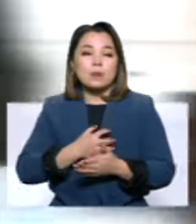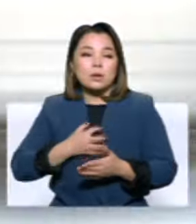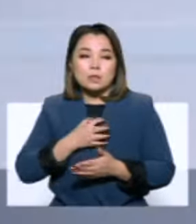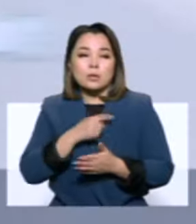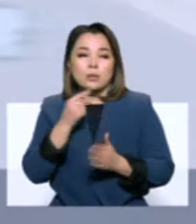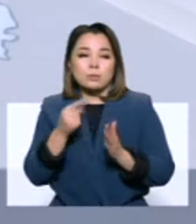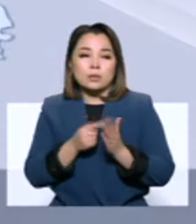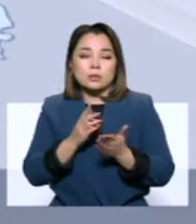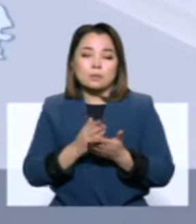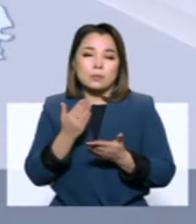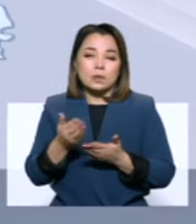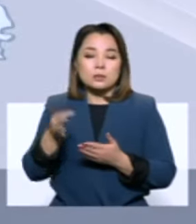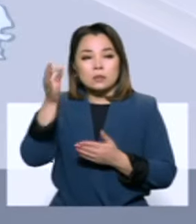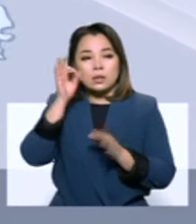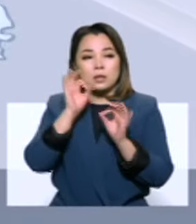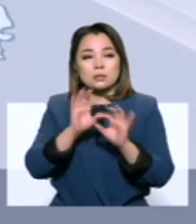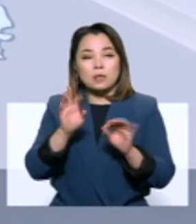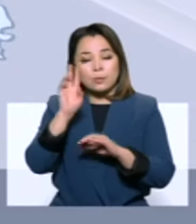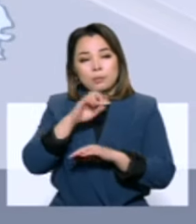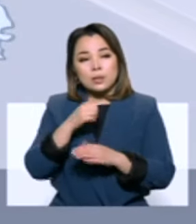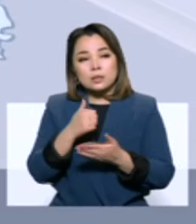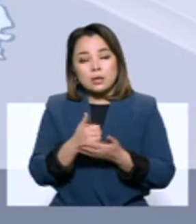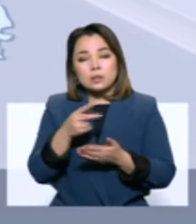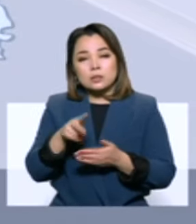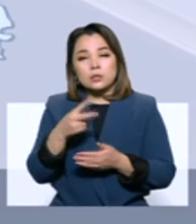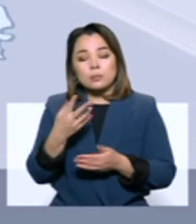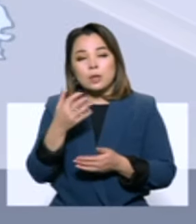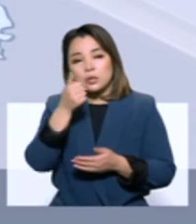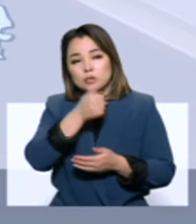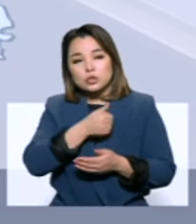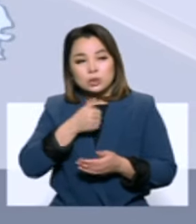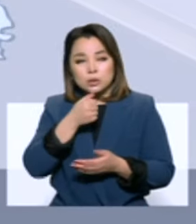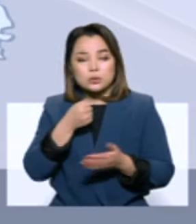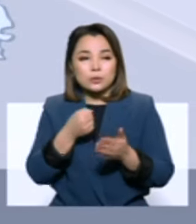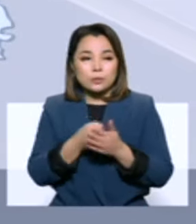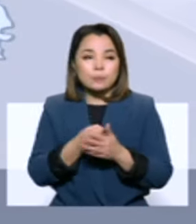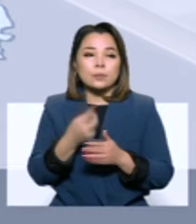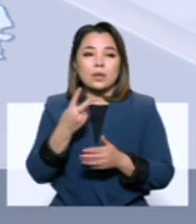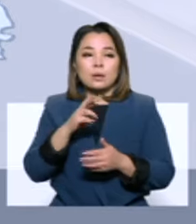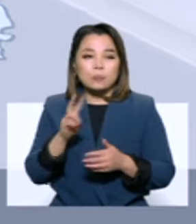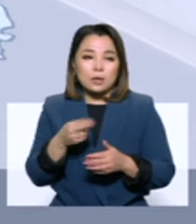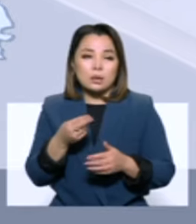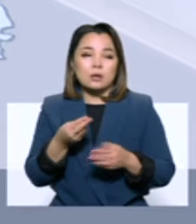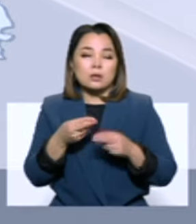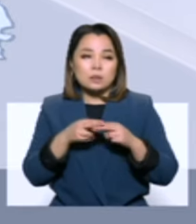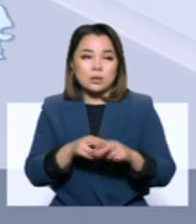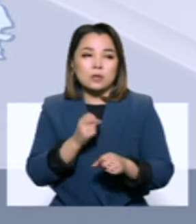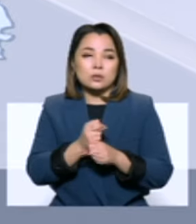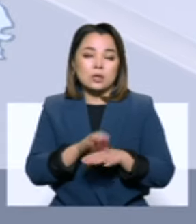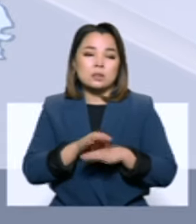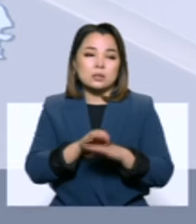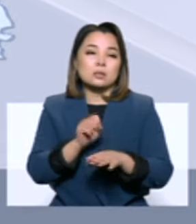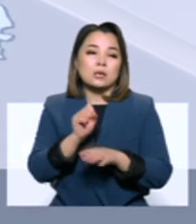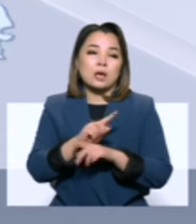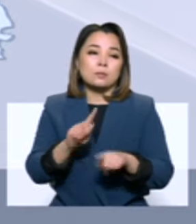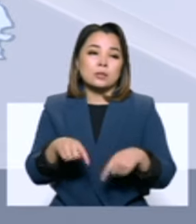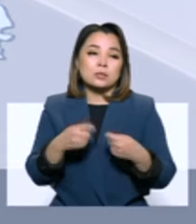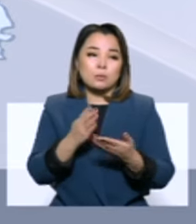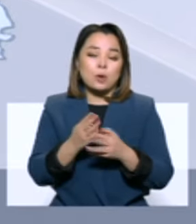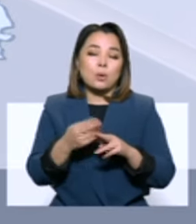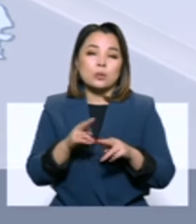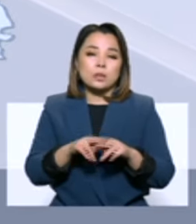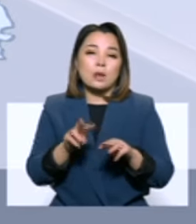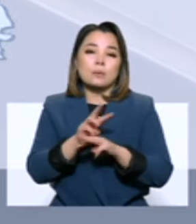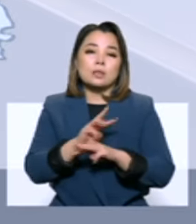бар. Естеріңізде болса, мемлекет басшысы 2025 жылға дейін 2 миллиард түп ағаш отырғызу керек деп тапсырма берген. Бұл